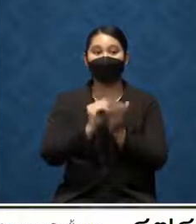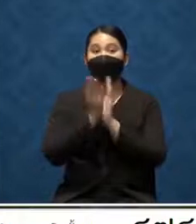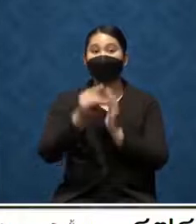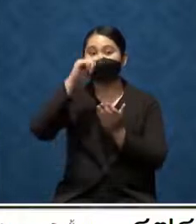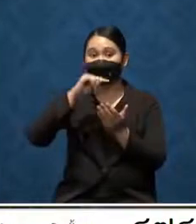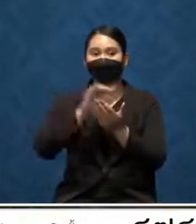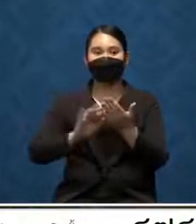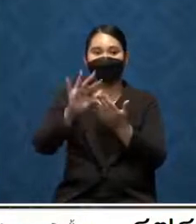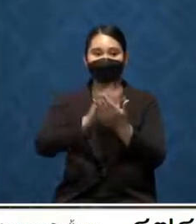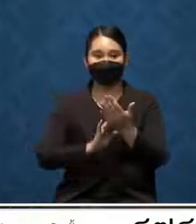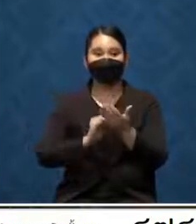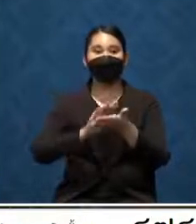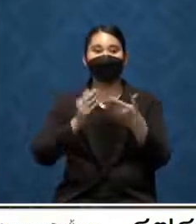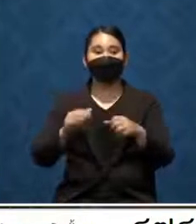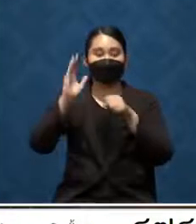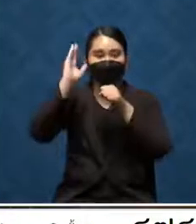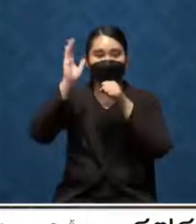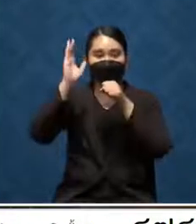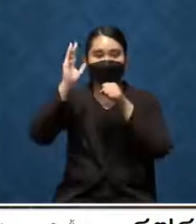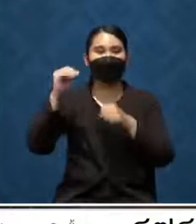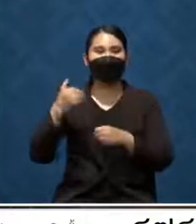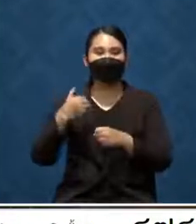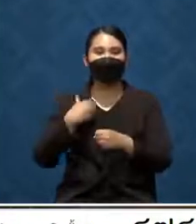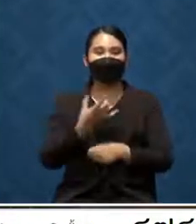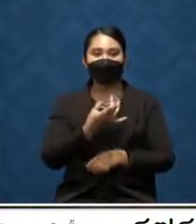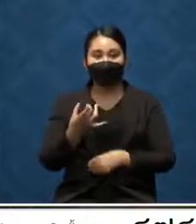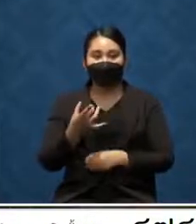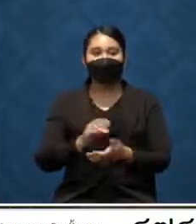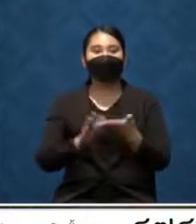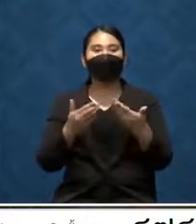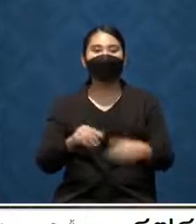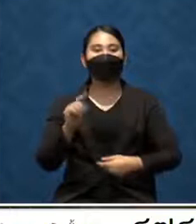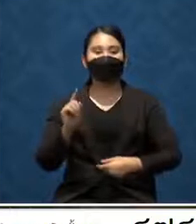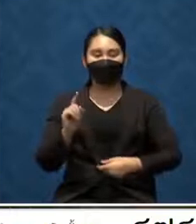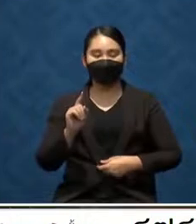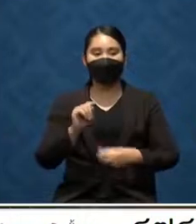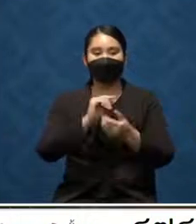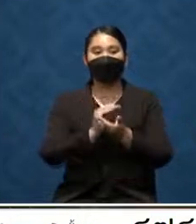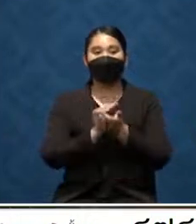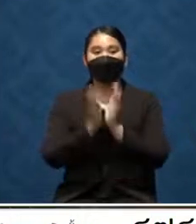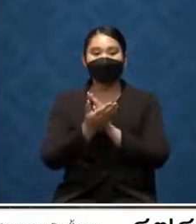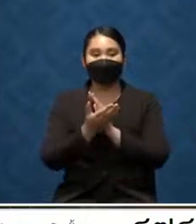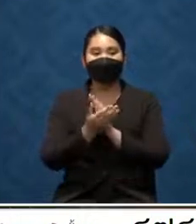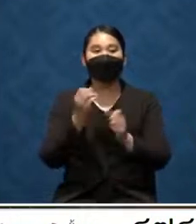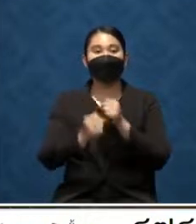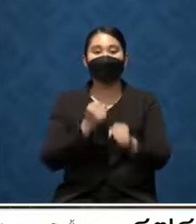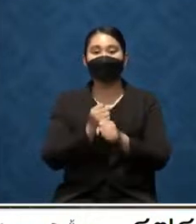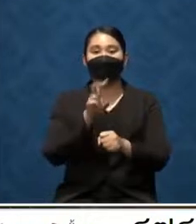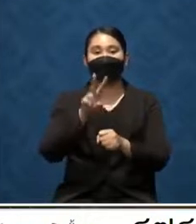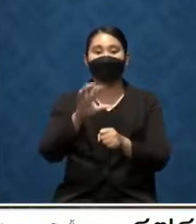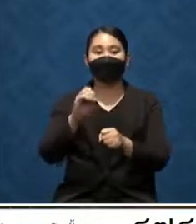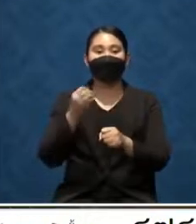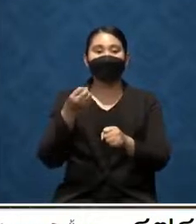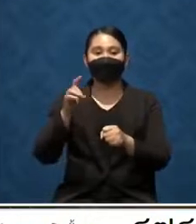แล้วก็ได้แงงานมา วาสำริจผลดานใดบ้างแล้วก็เปนการตรบปุงในปี 2018ซึ่ง้